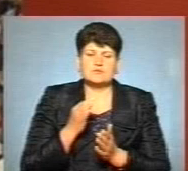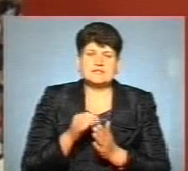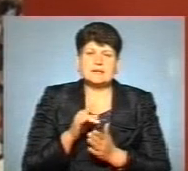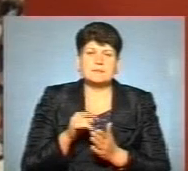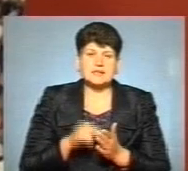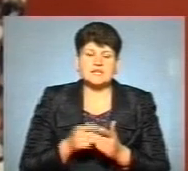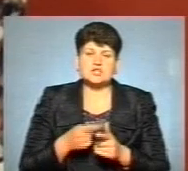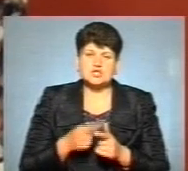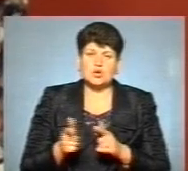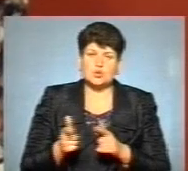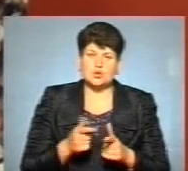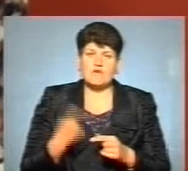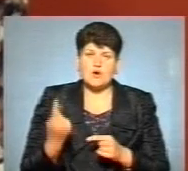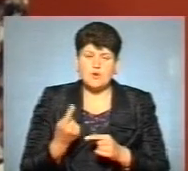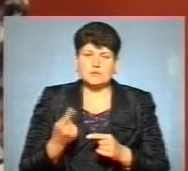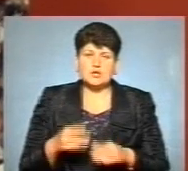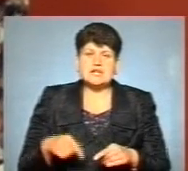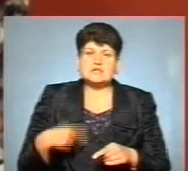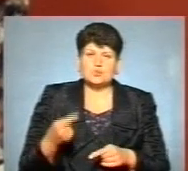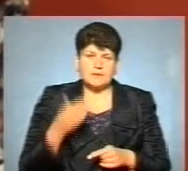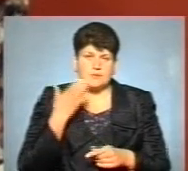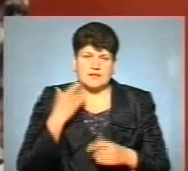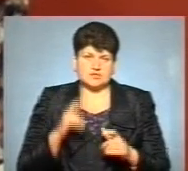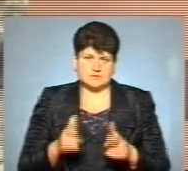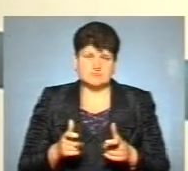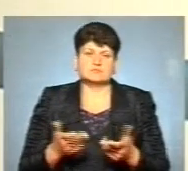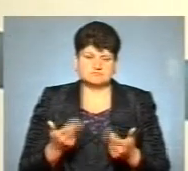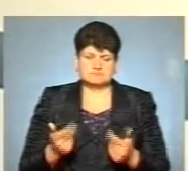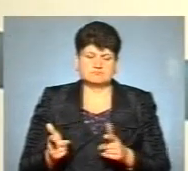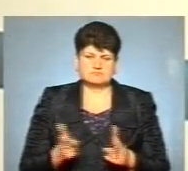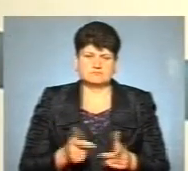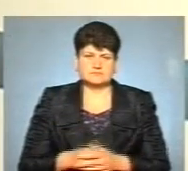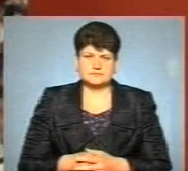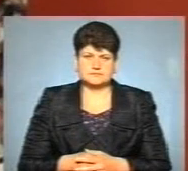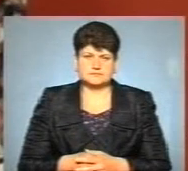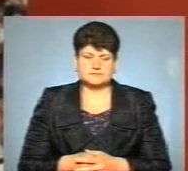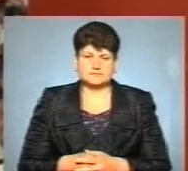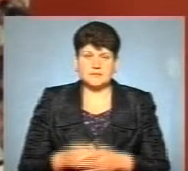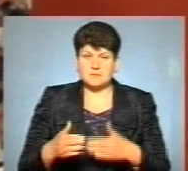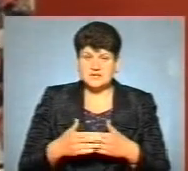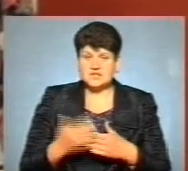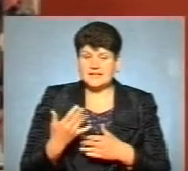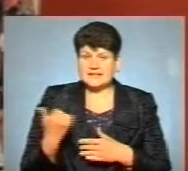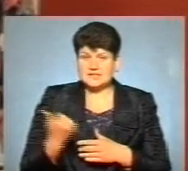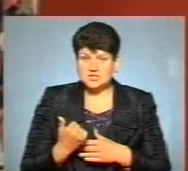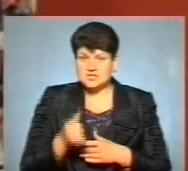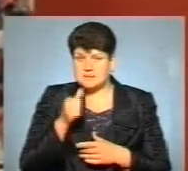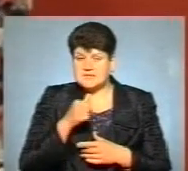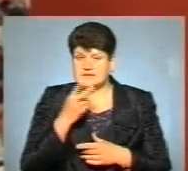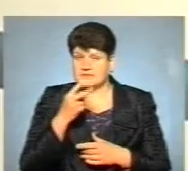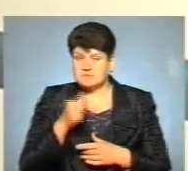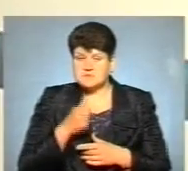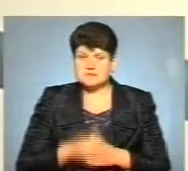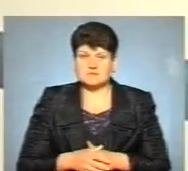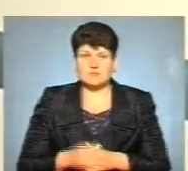чи готова область до наступних пом'якшень? Звичайно, що готова. Найближчі кілька тижнів чи йдеться про місяць-два? Тобто,